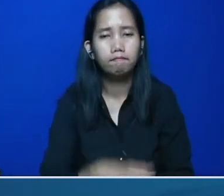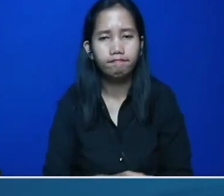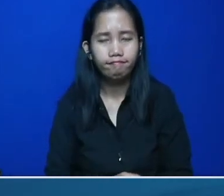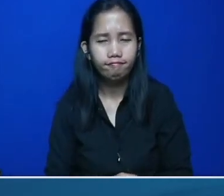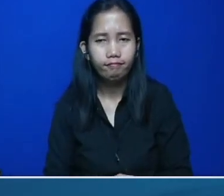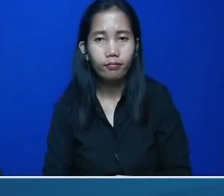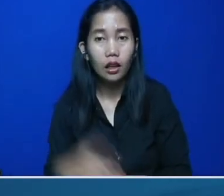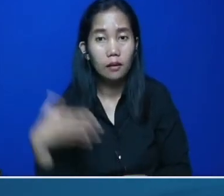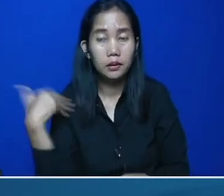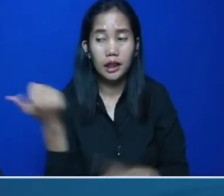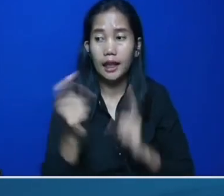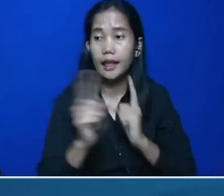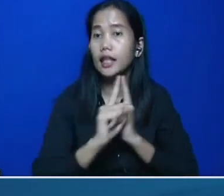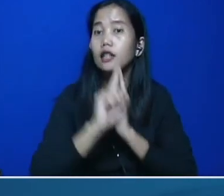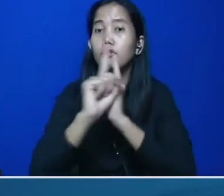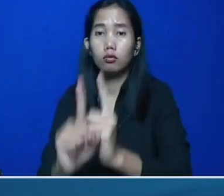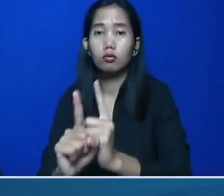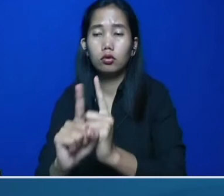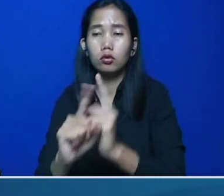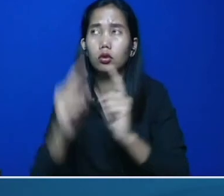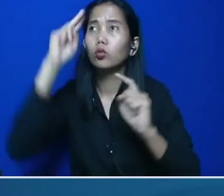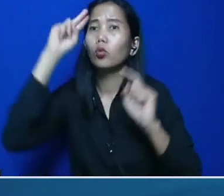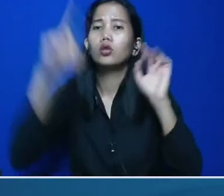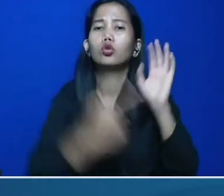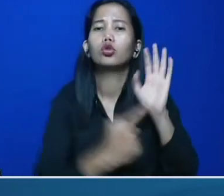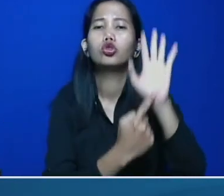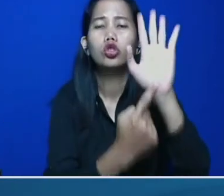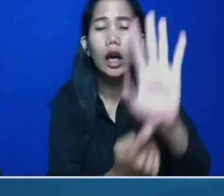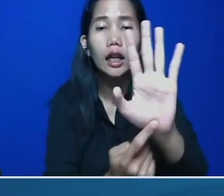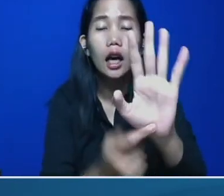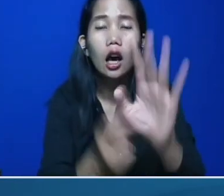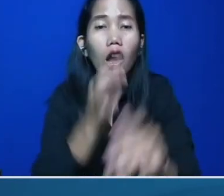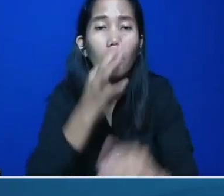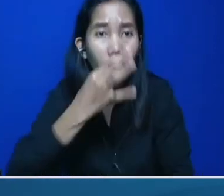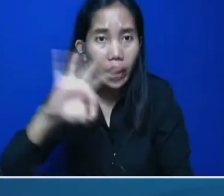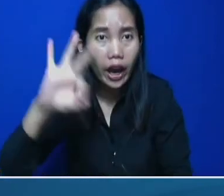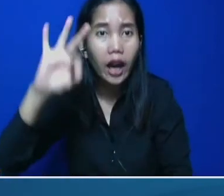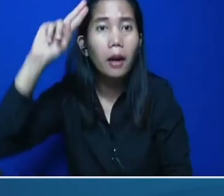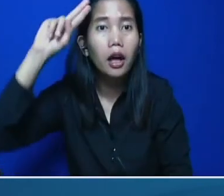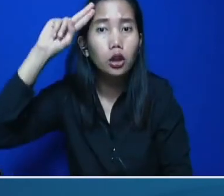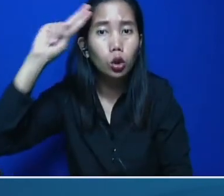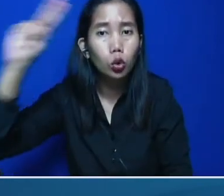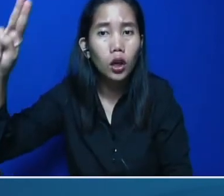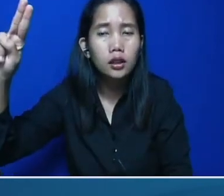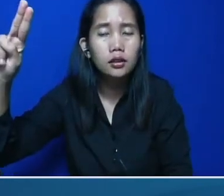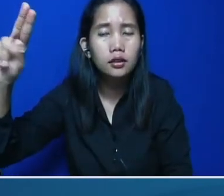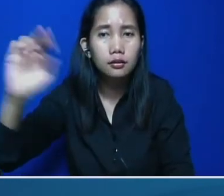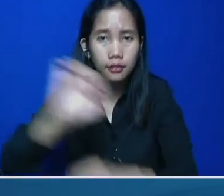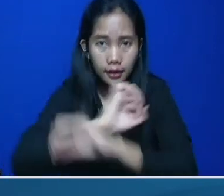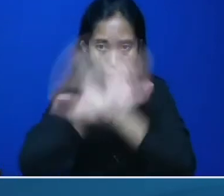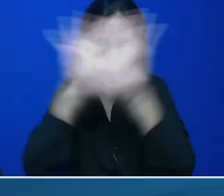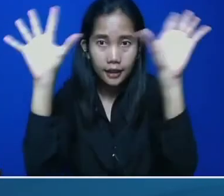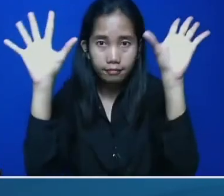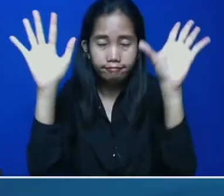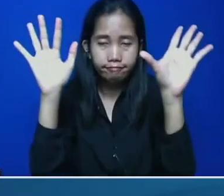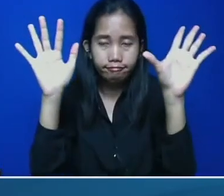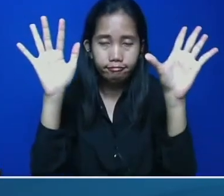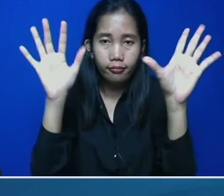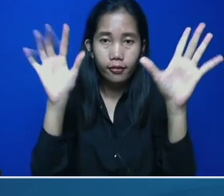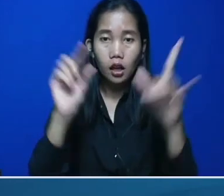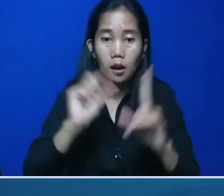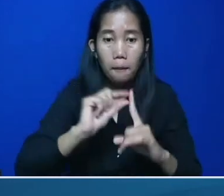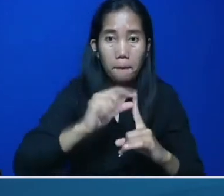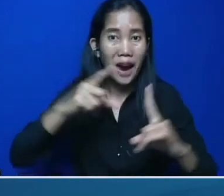jelas Paulus katakan dalam filipi pasal 4 ayat 13 segala perkara dapat kutanggung